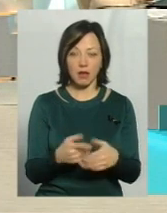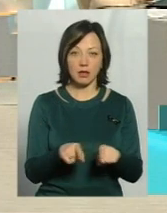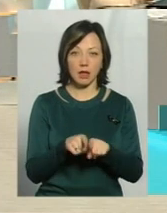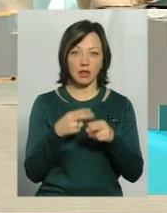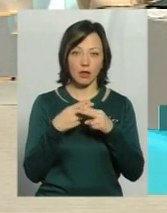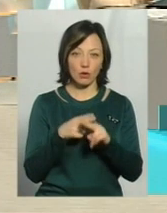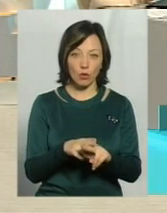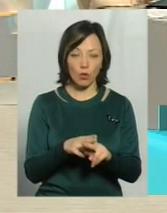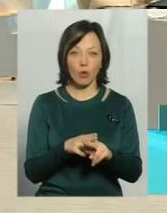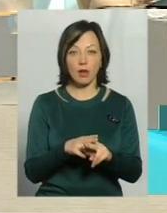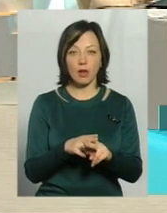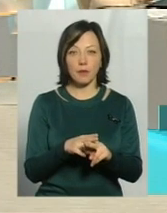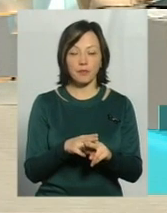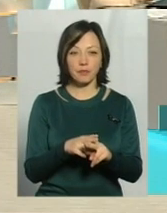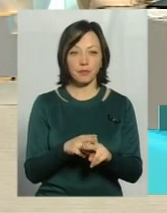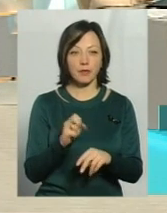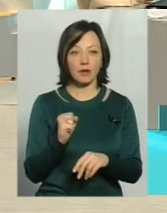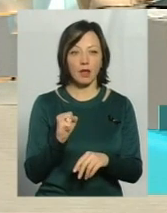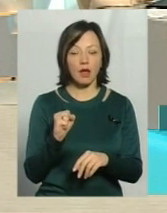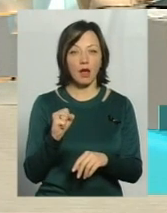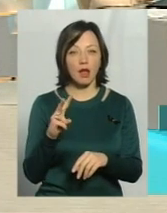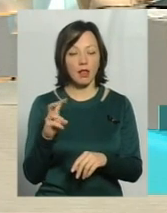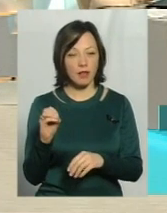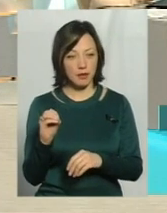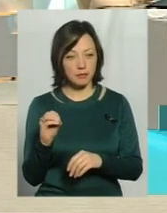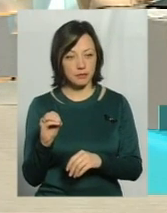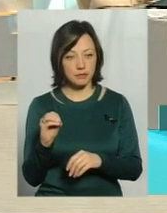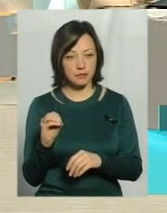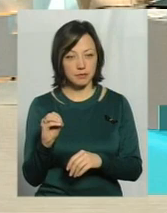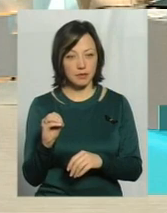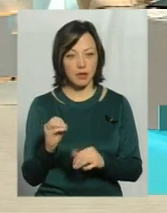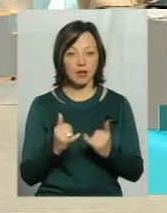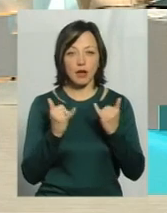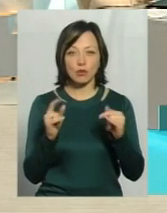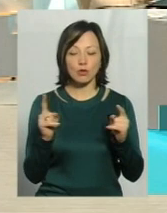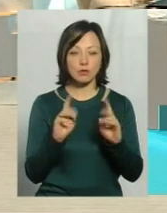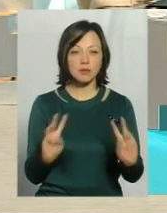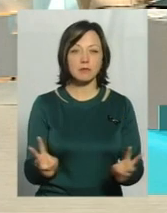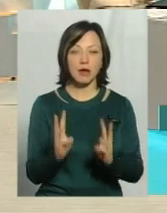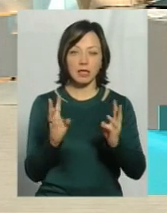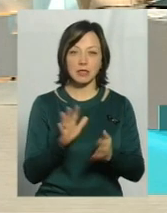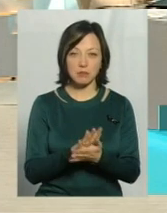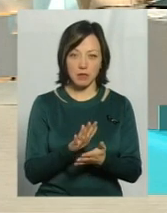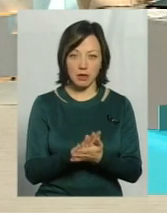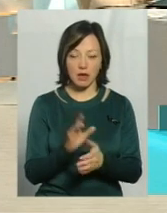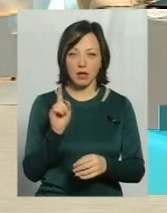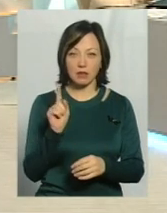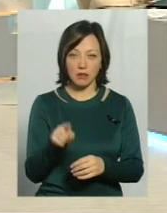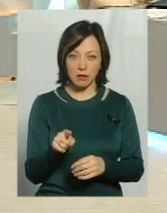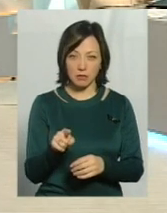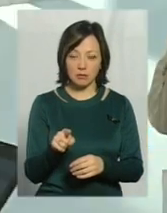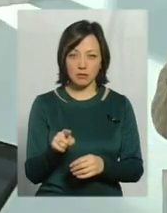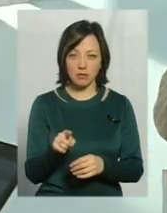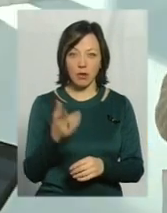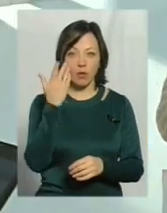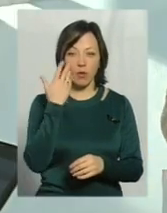технології, дійсно є такі технології, але для того, щоб спалити сміття, там саме